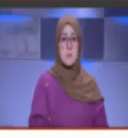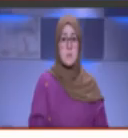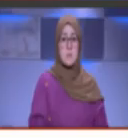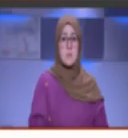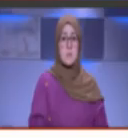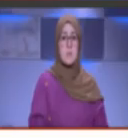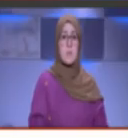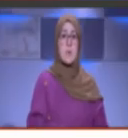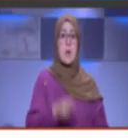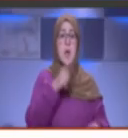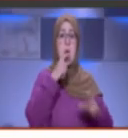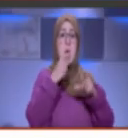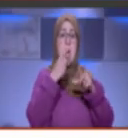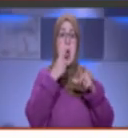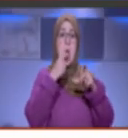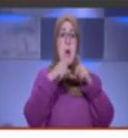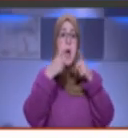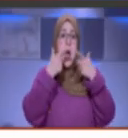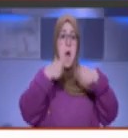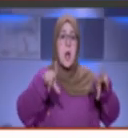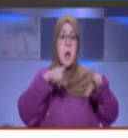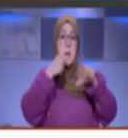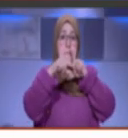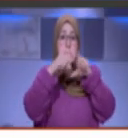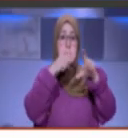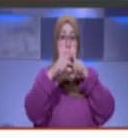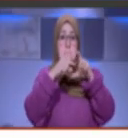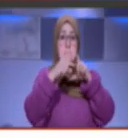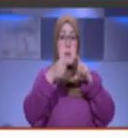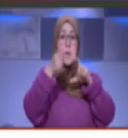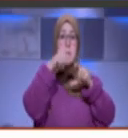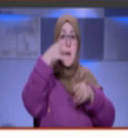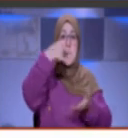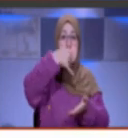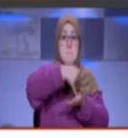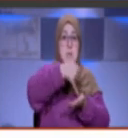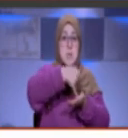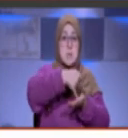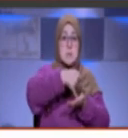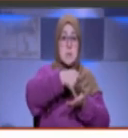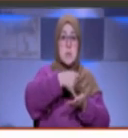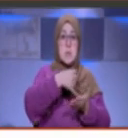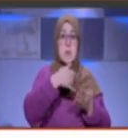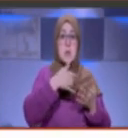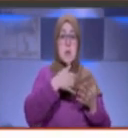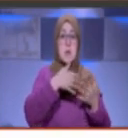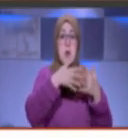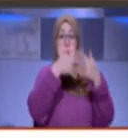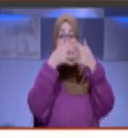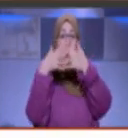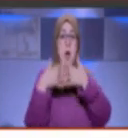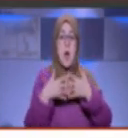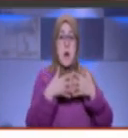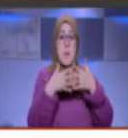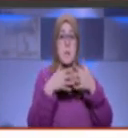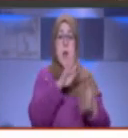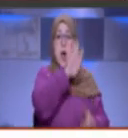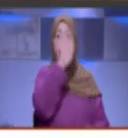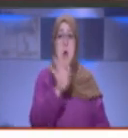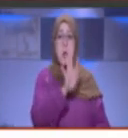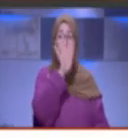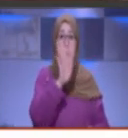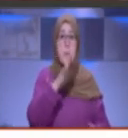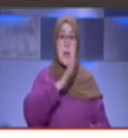أوروبيا أيضا، أعلن المصرف المركزي الأوروبي تخفيفا غير مسبوق لشروط الضمان في مسعى لتعزيز الإقراض خلال أزمة